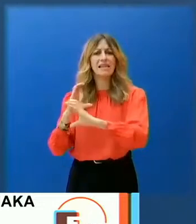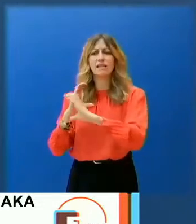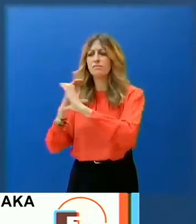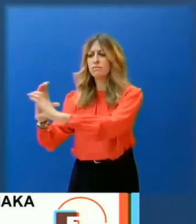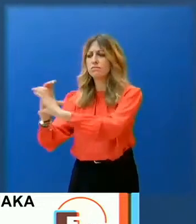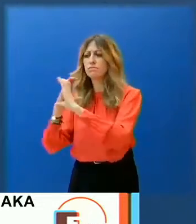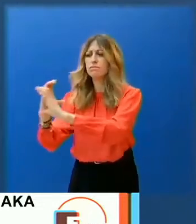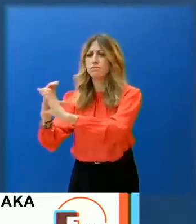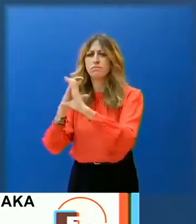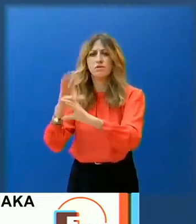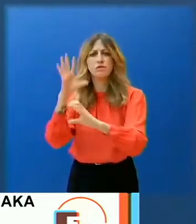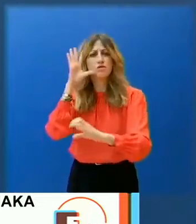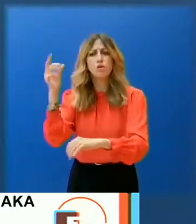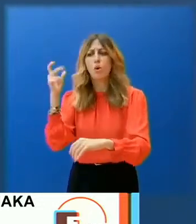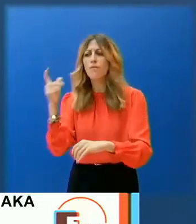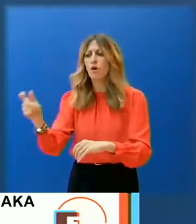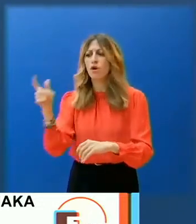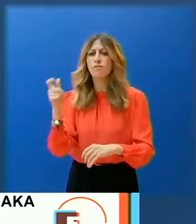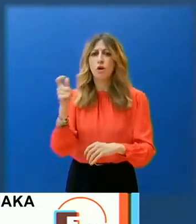Σταύρος Νιάρχος.